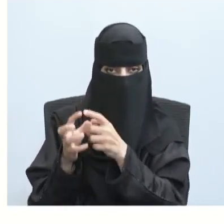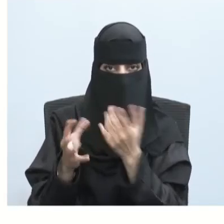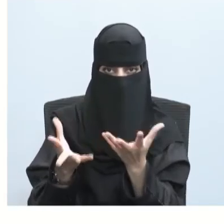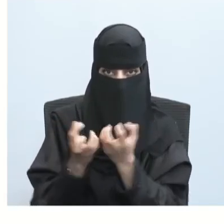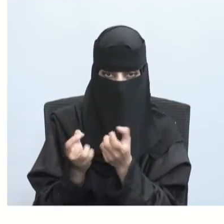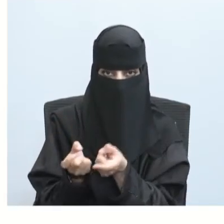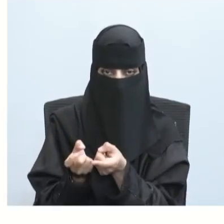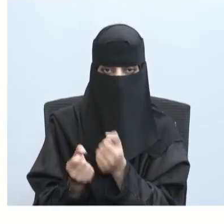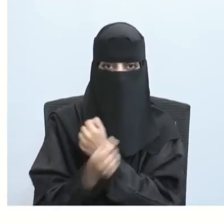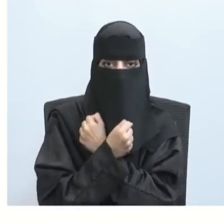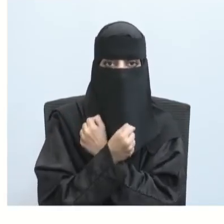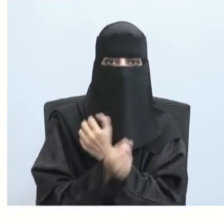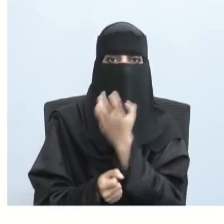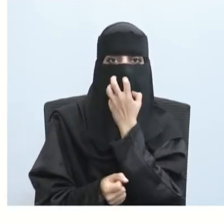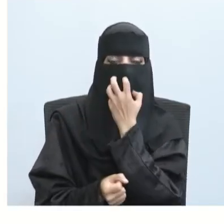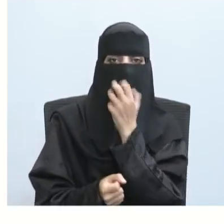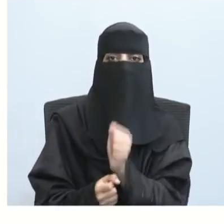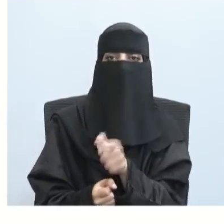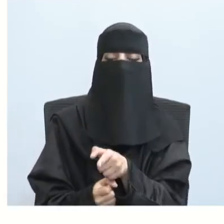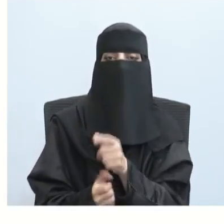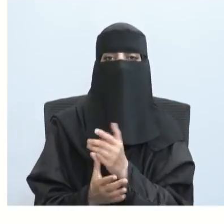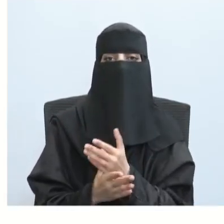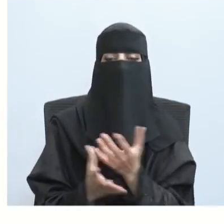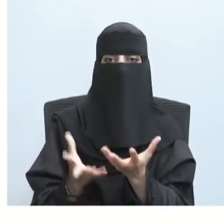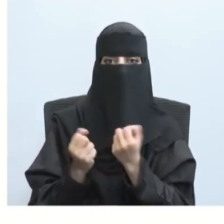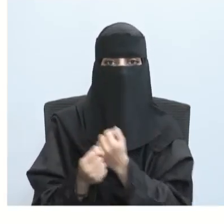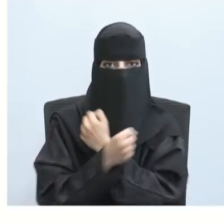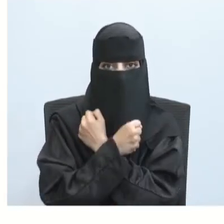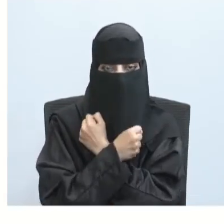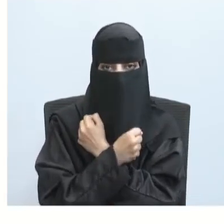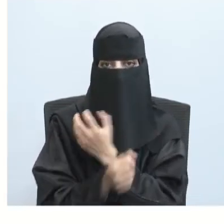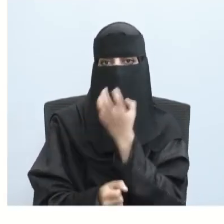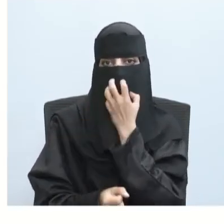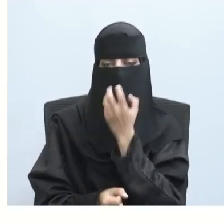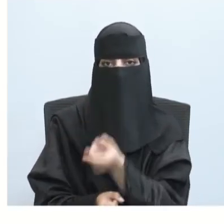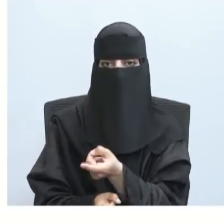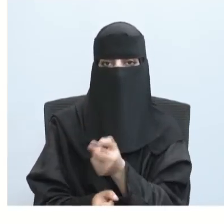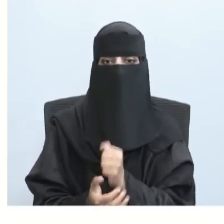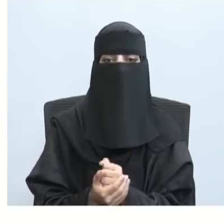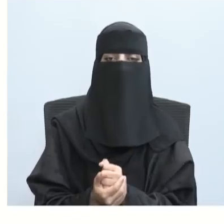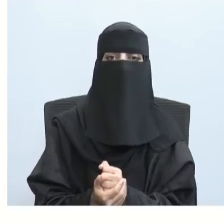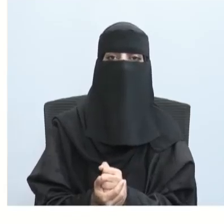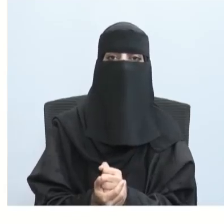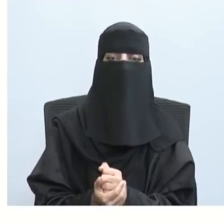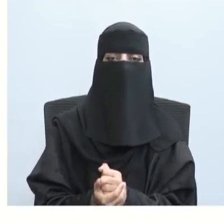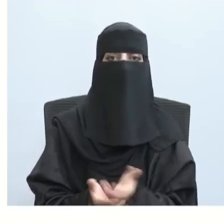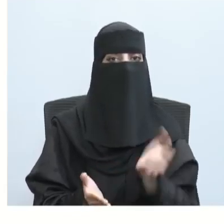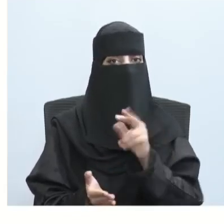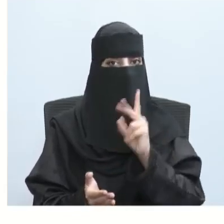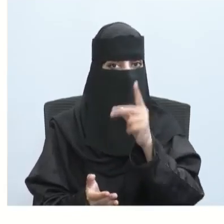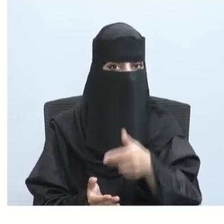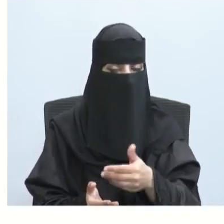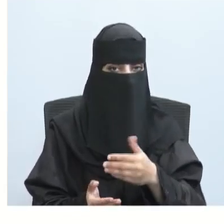الماده الطاقه الحراريه تكتسب هذه الماده طاقه حراريه بالتالي